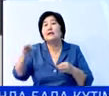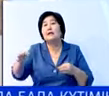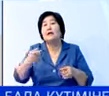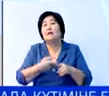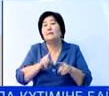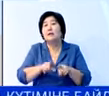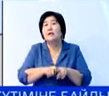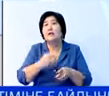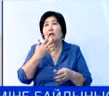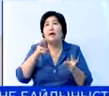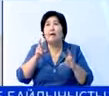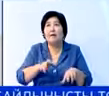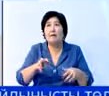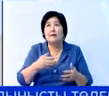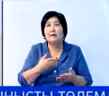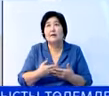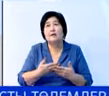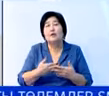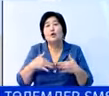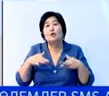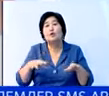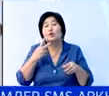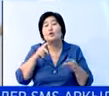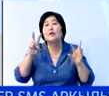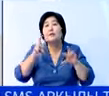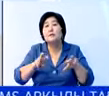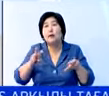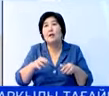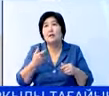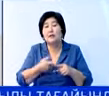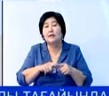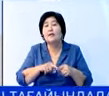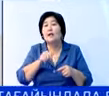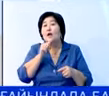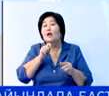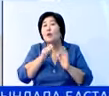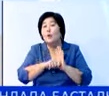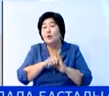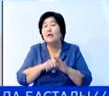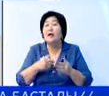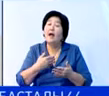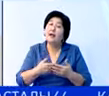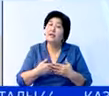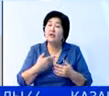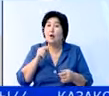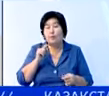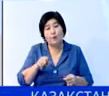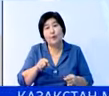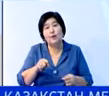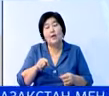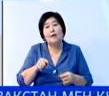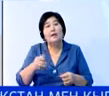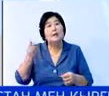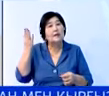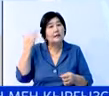оймен бұл қалада не жүргізіп көргенбіз. Барлау кесірін салып көрдік. Әйтсе де бұл қала